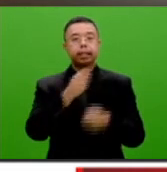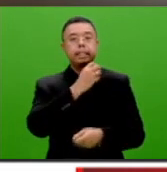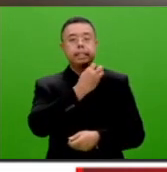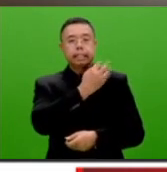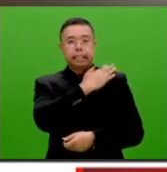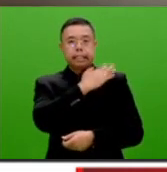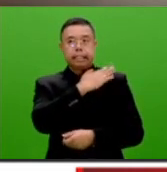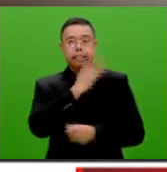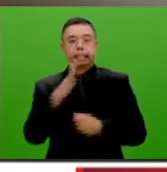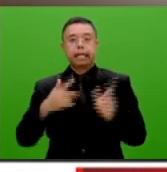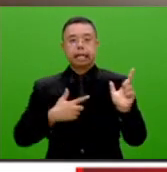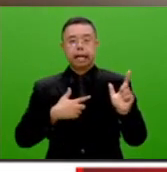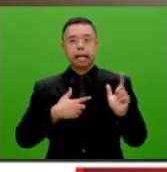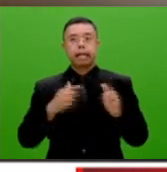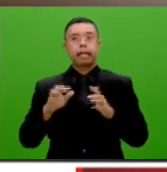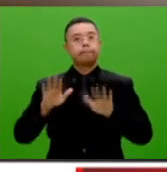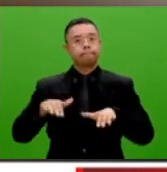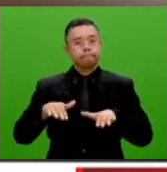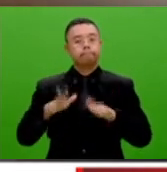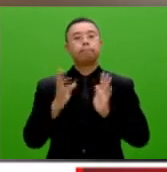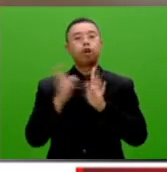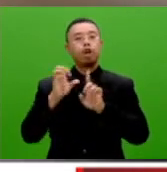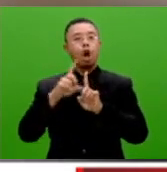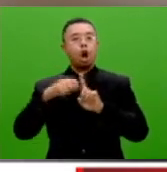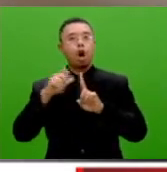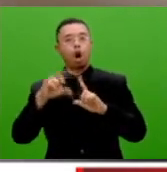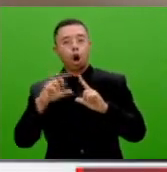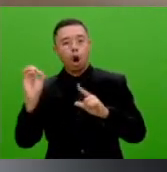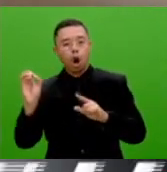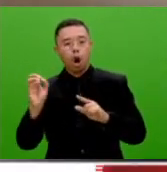termohon dan terdakwa Menteri Hukum dan HAM